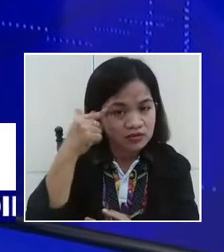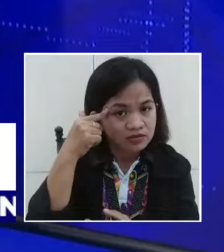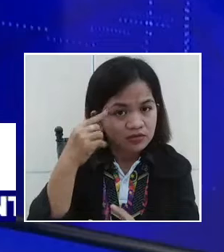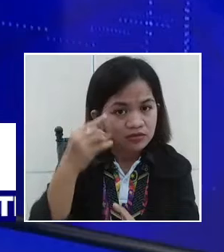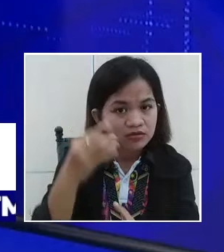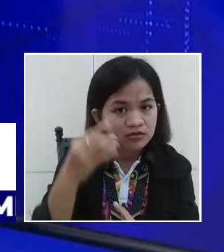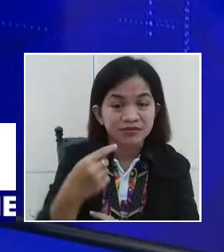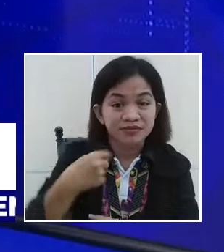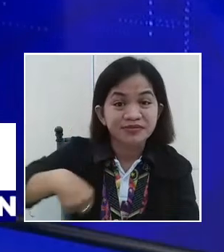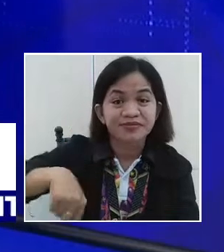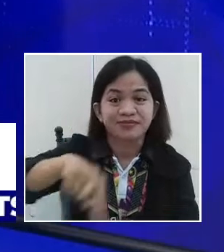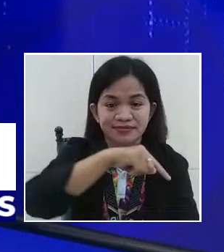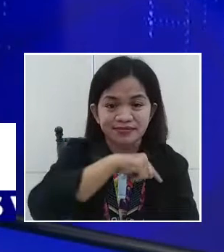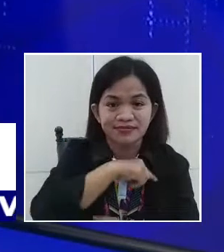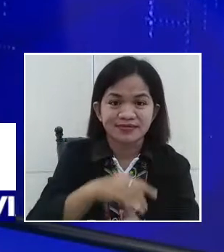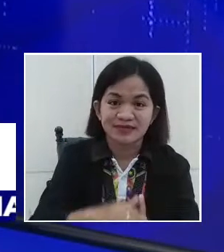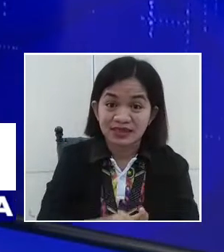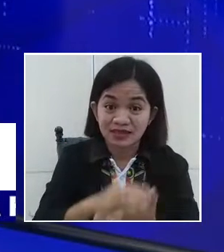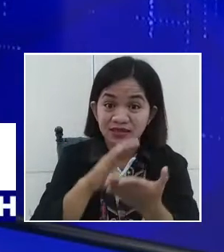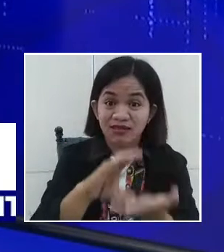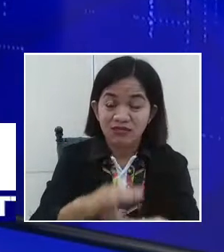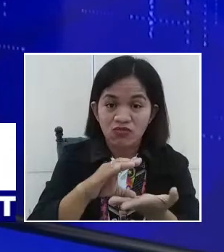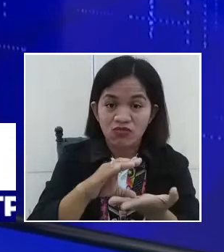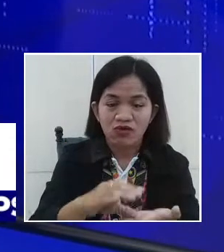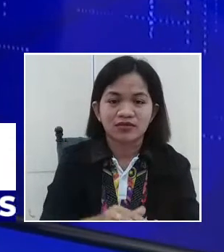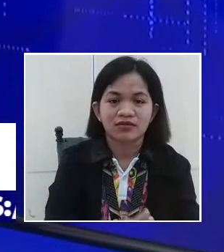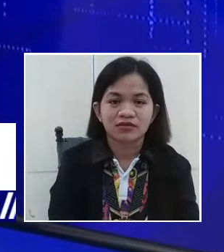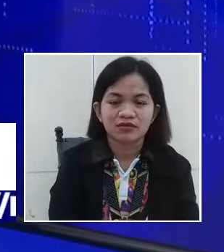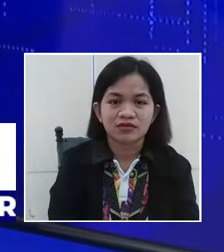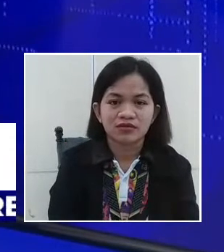Peninsula, medyo